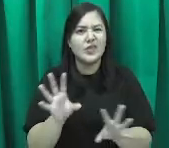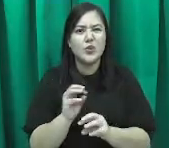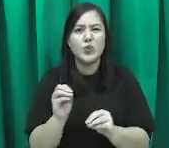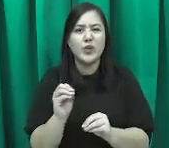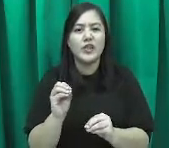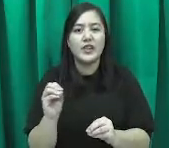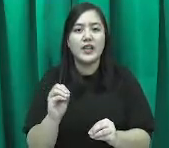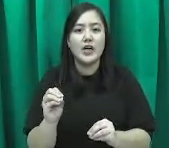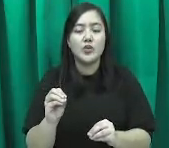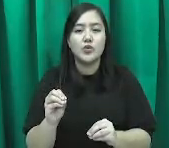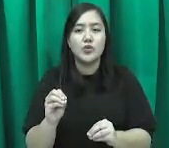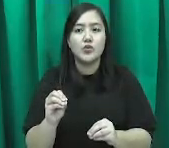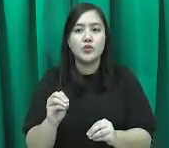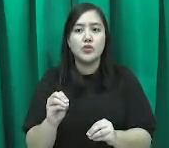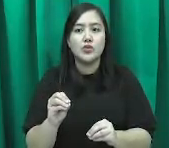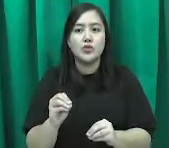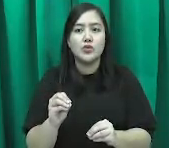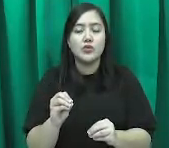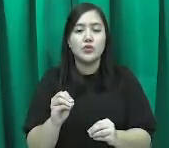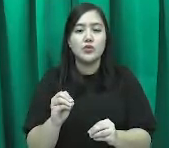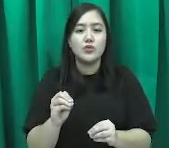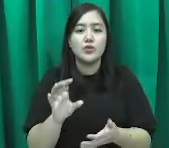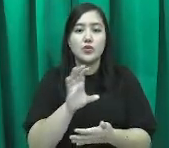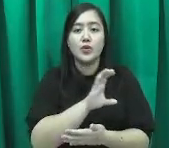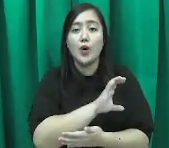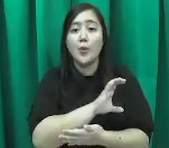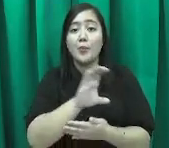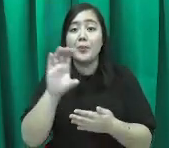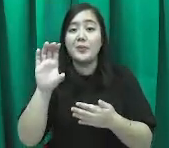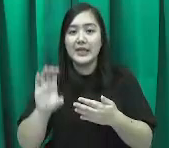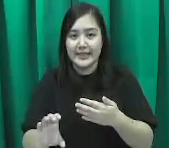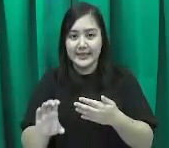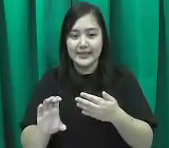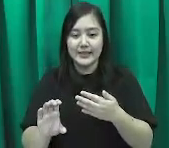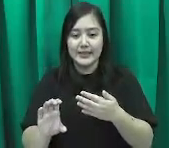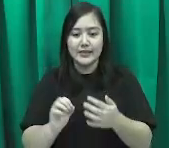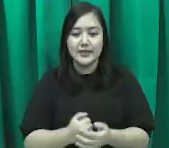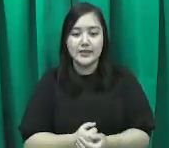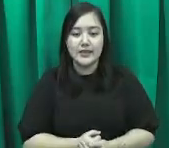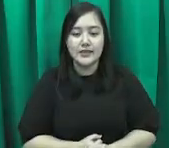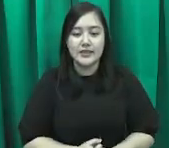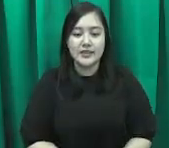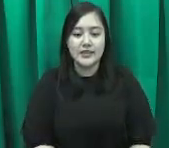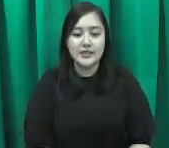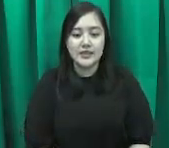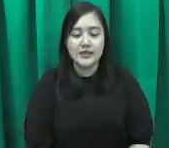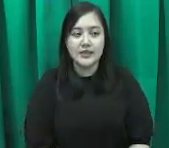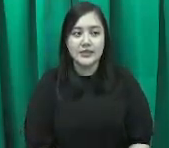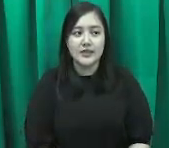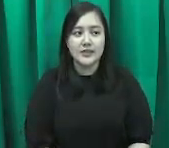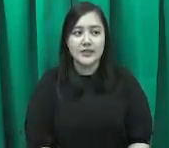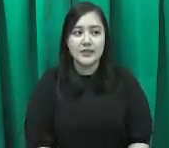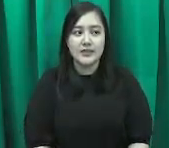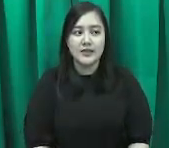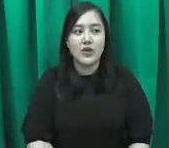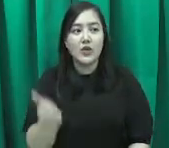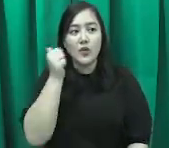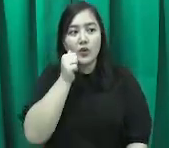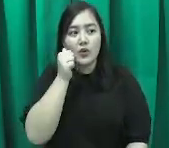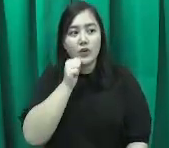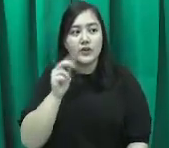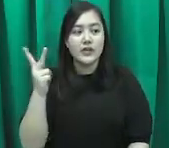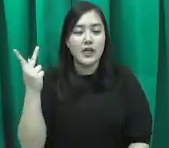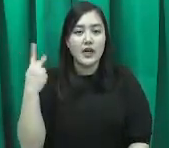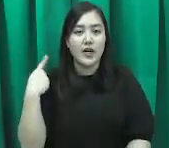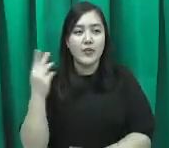hindi walang joint, sigurado yan, hiwala yan. Oo, yun ang opposite nun. Hiwala yan, magkakrack yan. So there's, magkakaroon